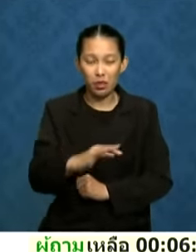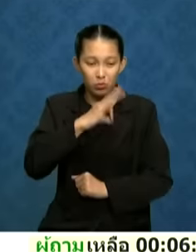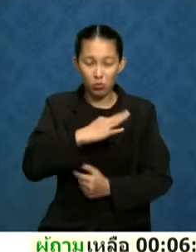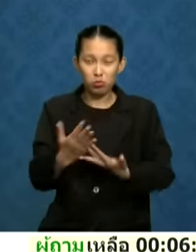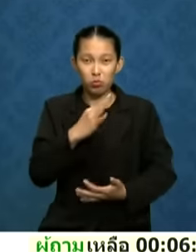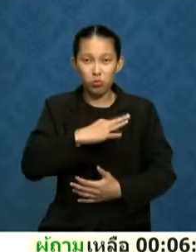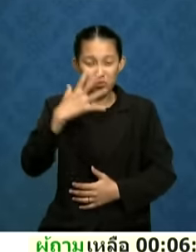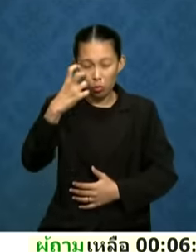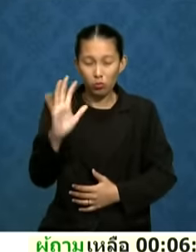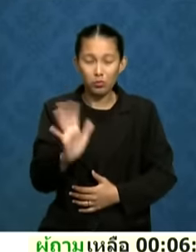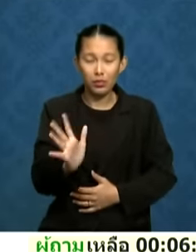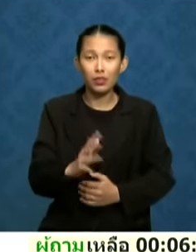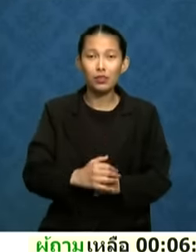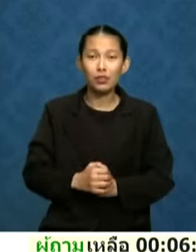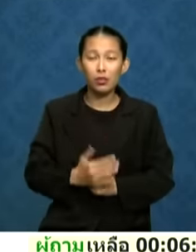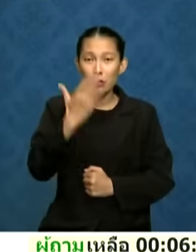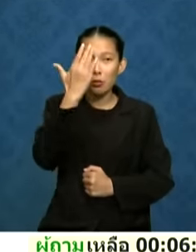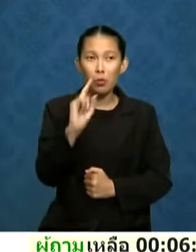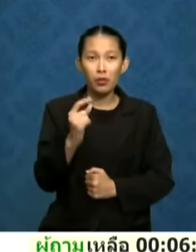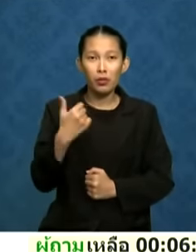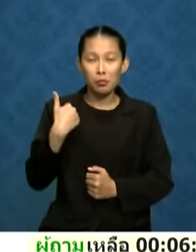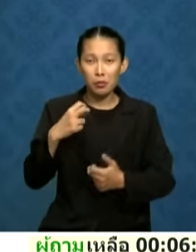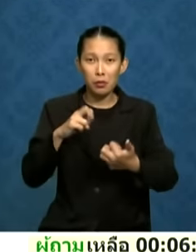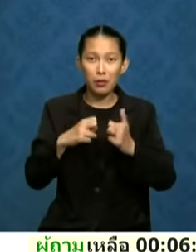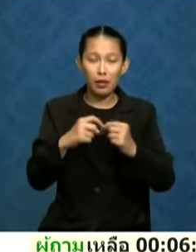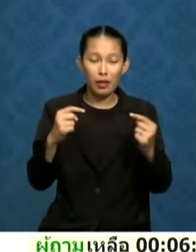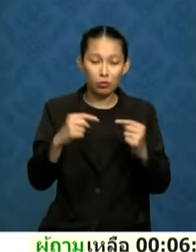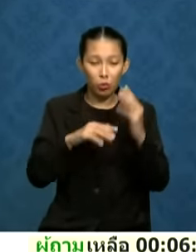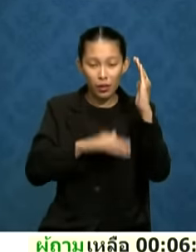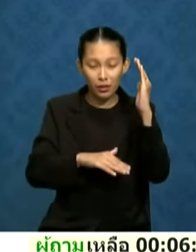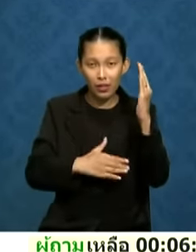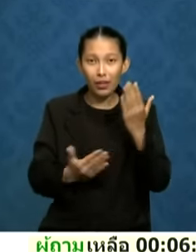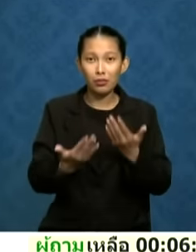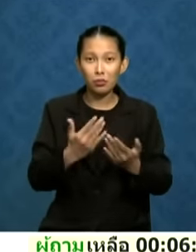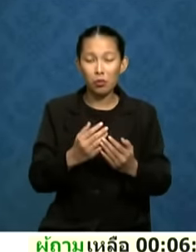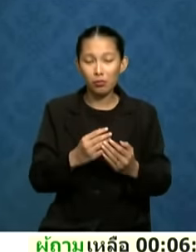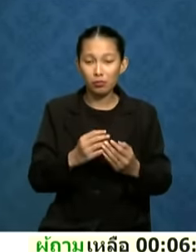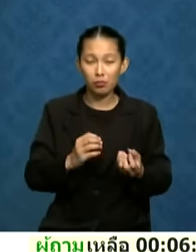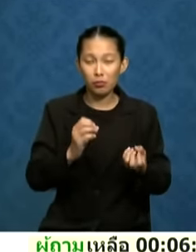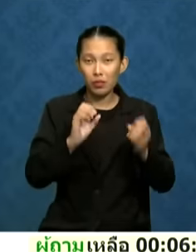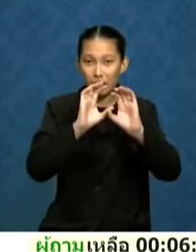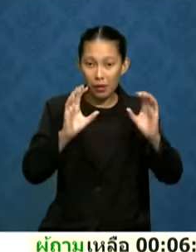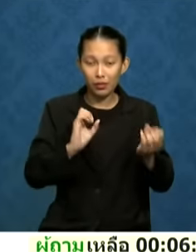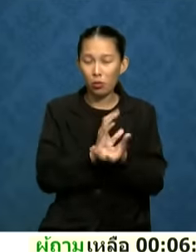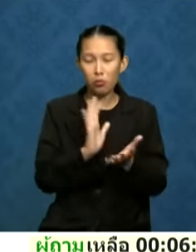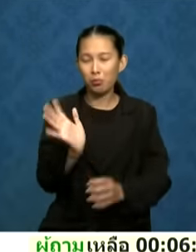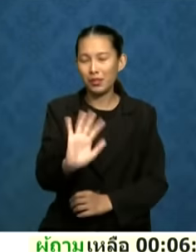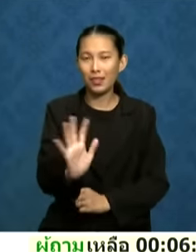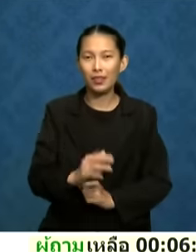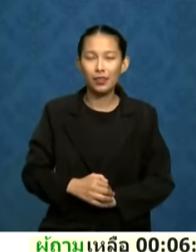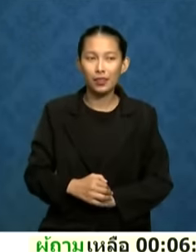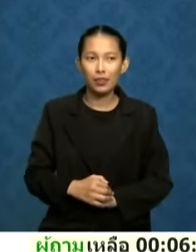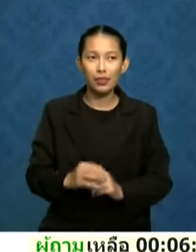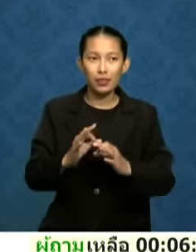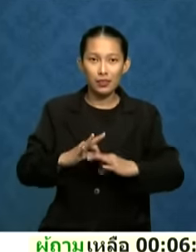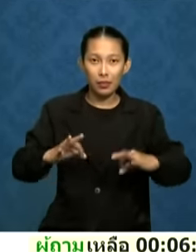ึโกษ์กั การตั้งอ thumbnailsเพราว่ มีปัญหากับเรื่องของตากใบกขมของความบกokerีรัฐบ้าล ไม่ใช่เลยเป็เรื่